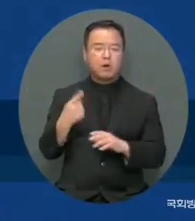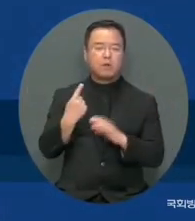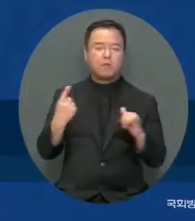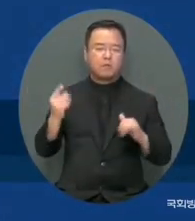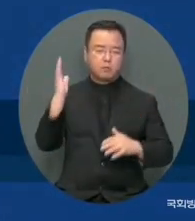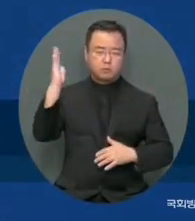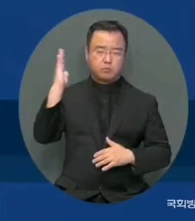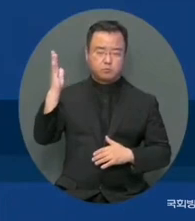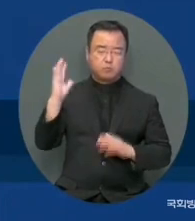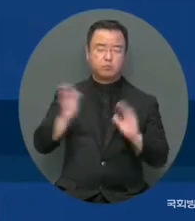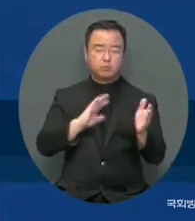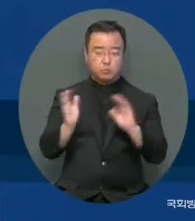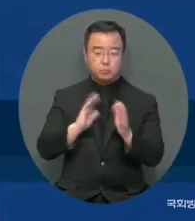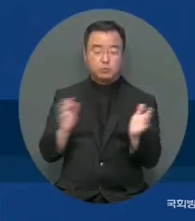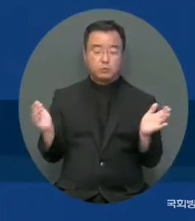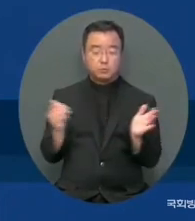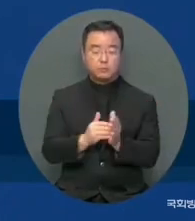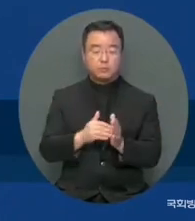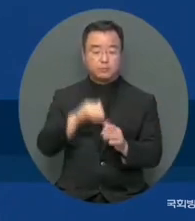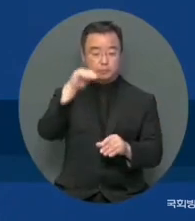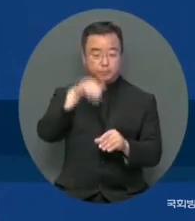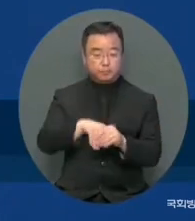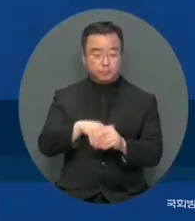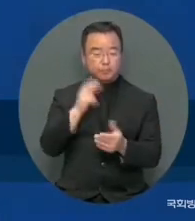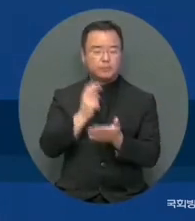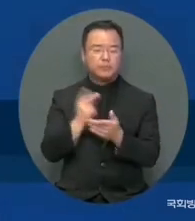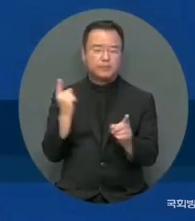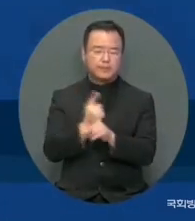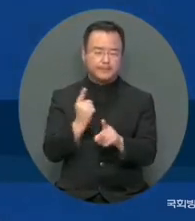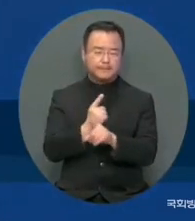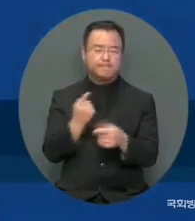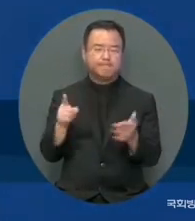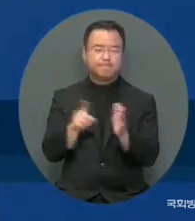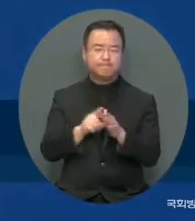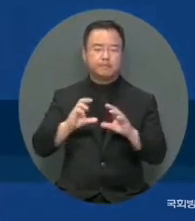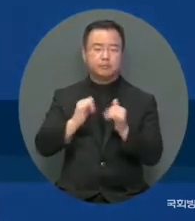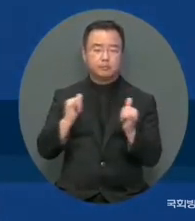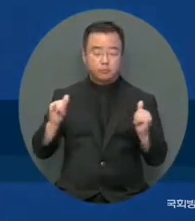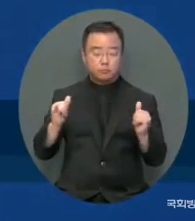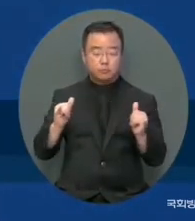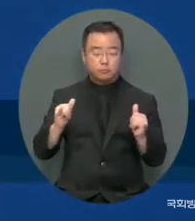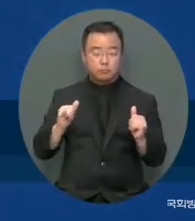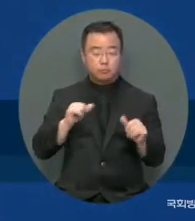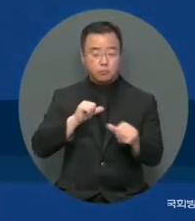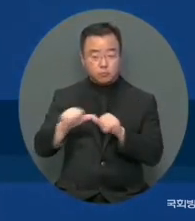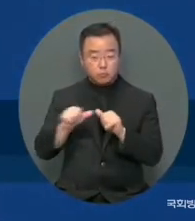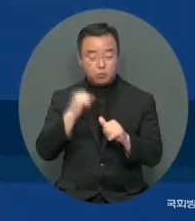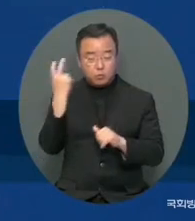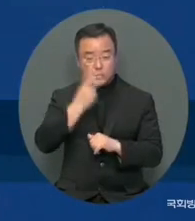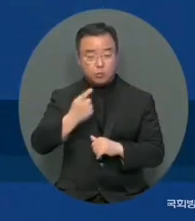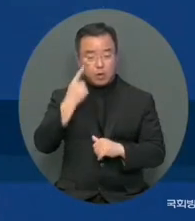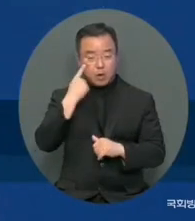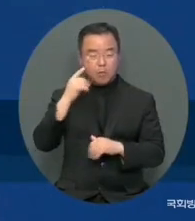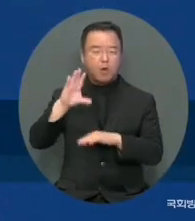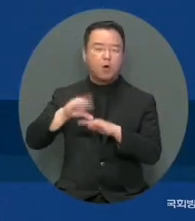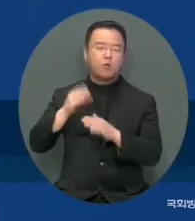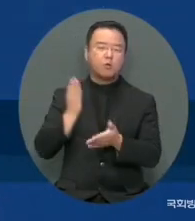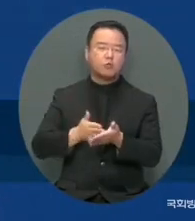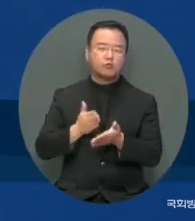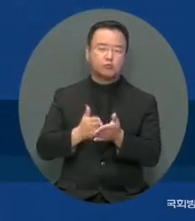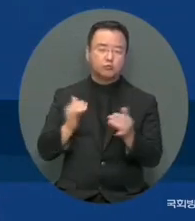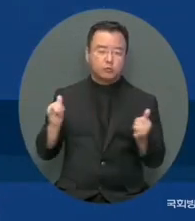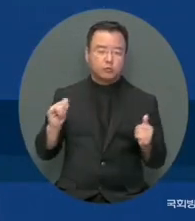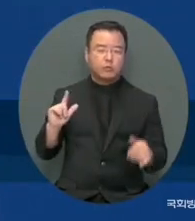벌렸습니다. 선거제 개편을 위한 국민 공론조사도 했습니다. 언론인